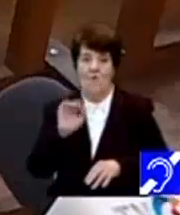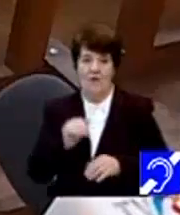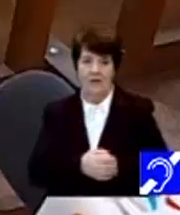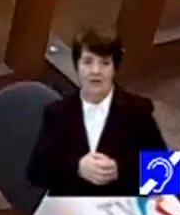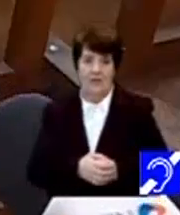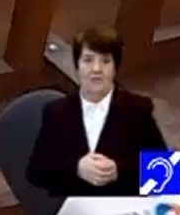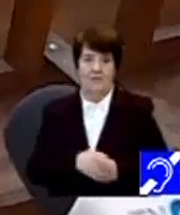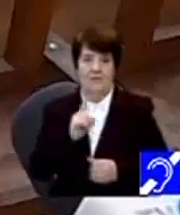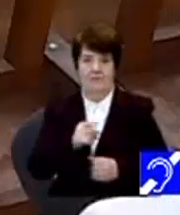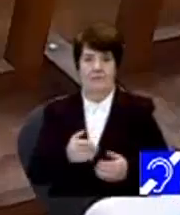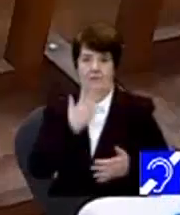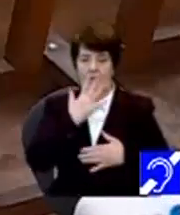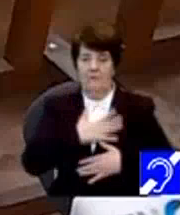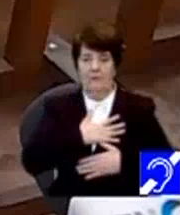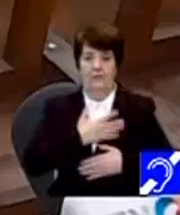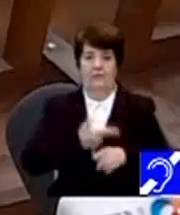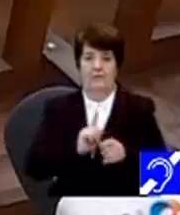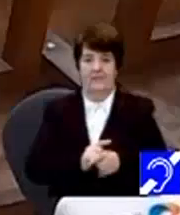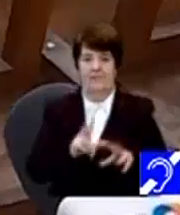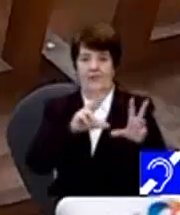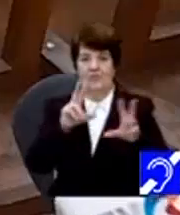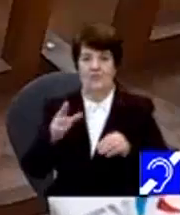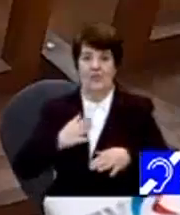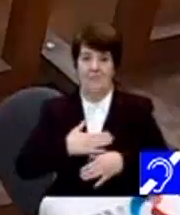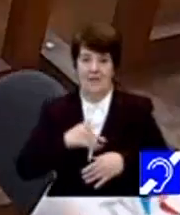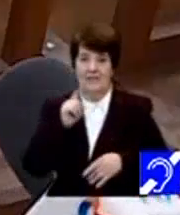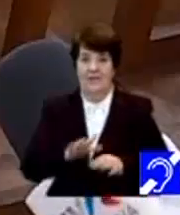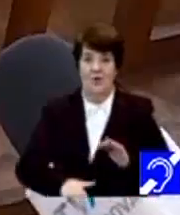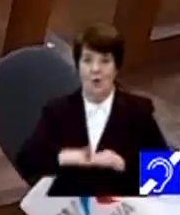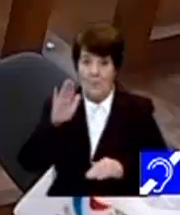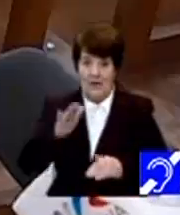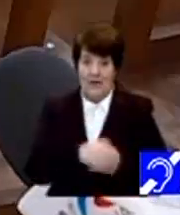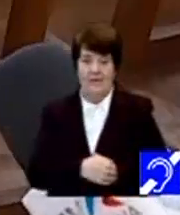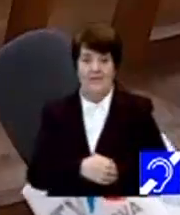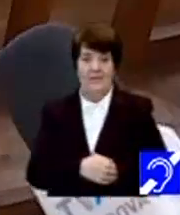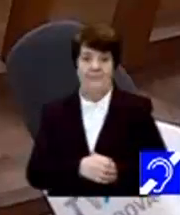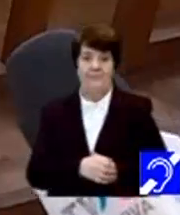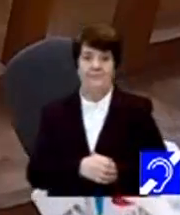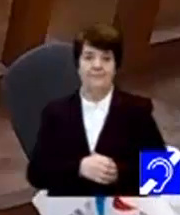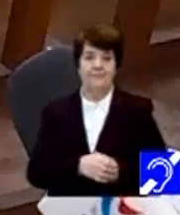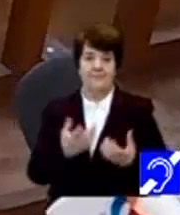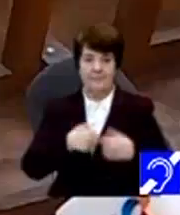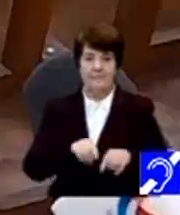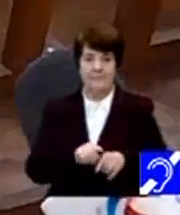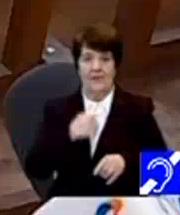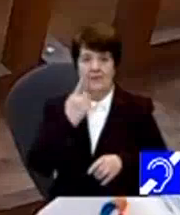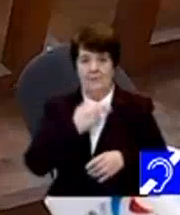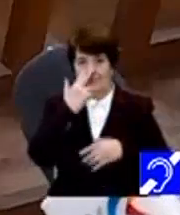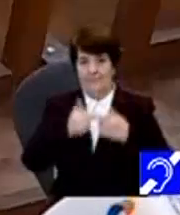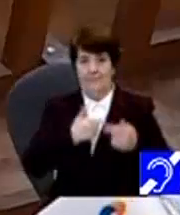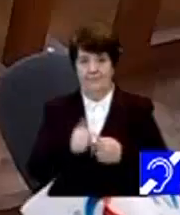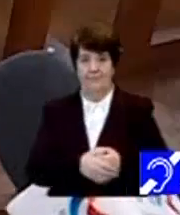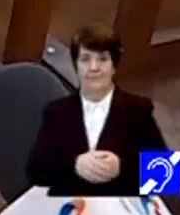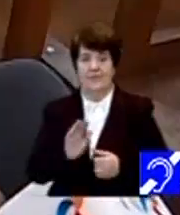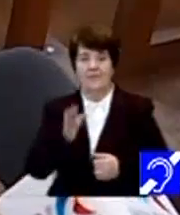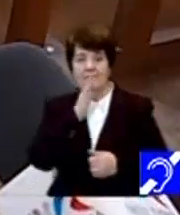Leova. Asta e dragoste și fericirea mea, din copilărie. Fugem de acasă, mergem la vecini de oconțăs